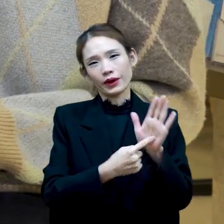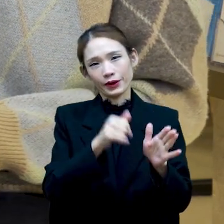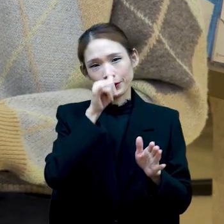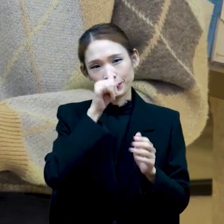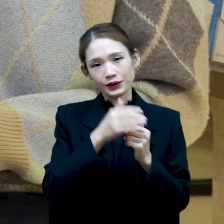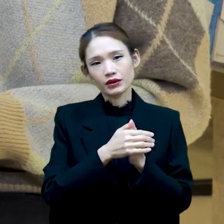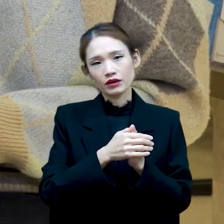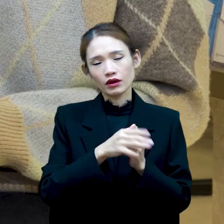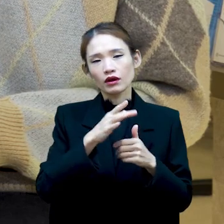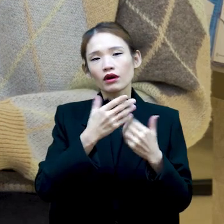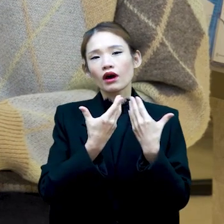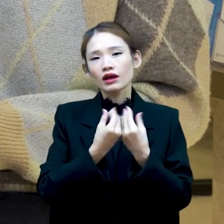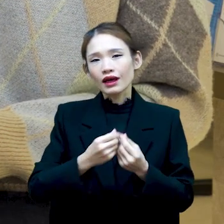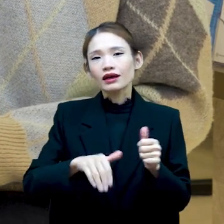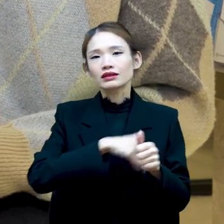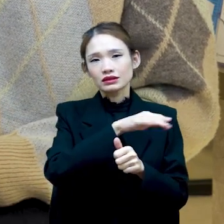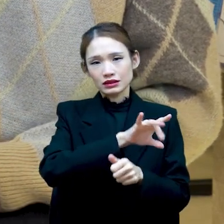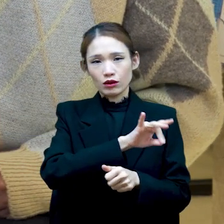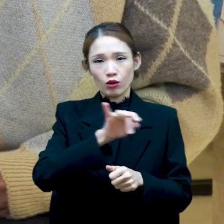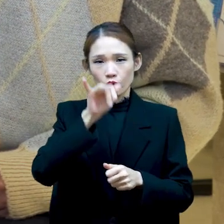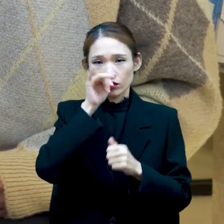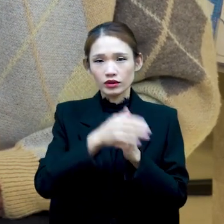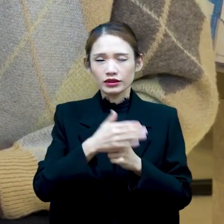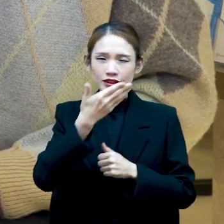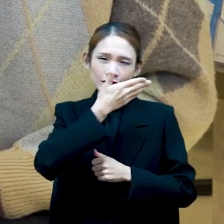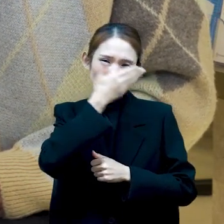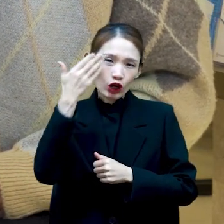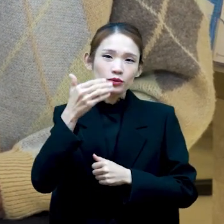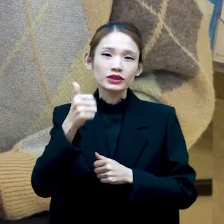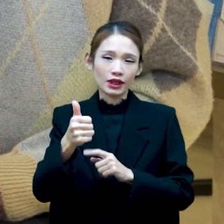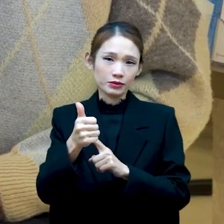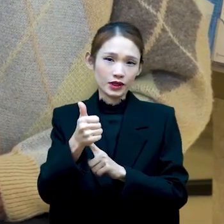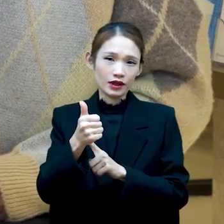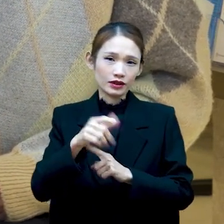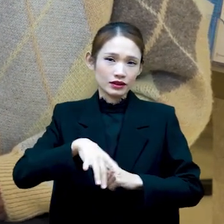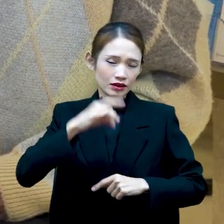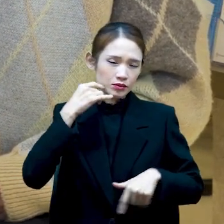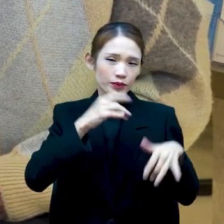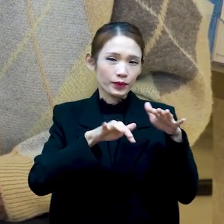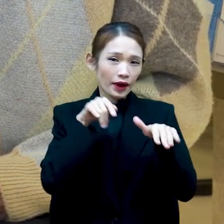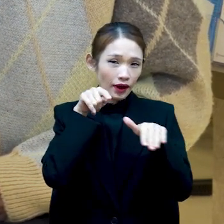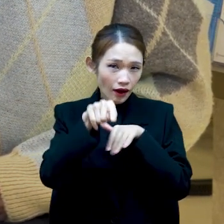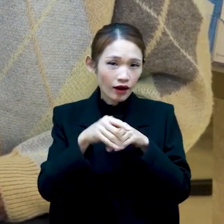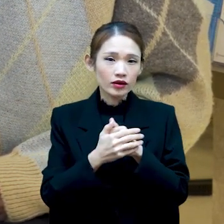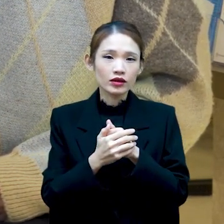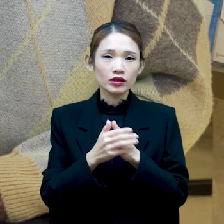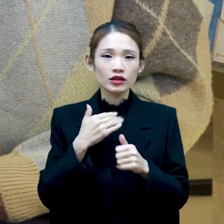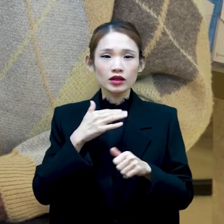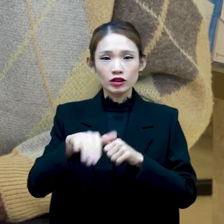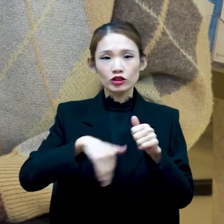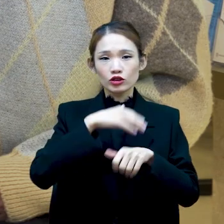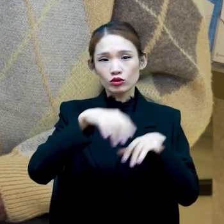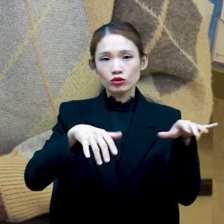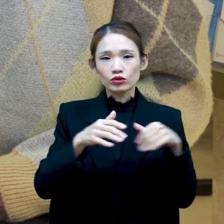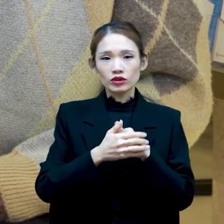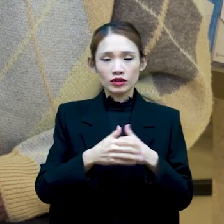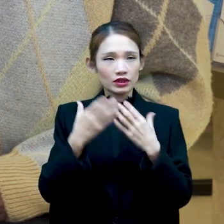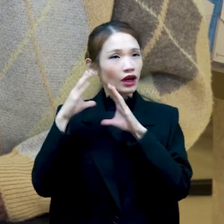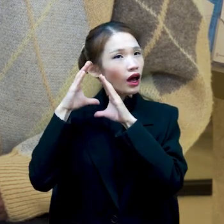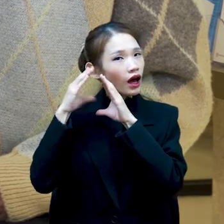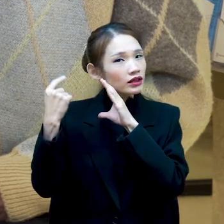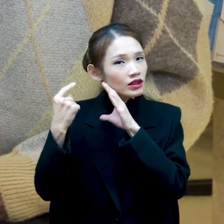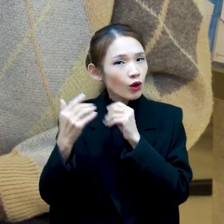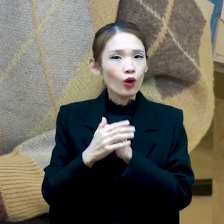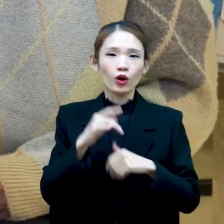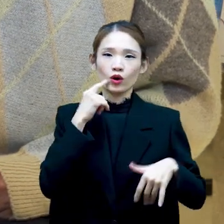이런 케이스가 그럼 꽤, 꽤 있어요. 있구나. 그래서 젊은 남자 특히나 서핑 처음 가는 사람들 그래서 제 주변에서는 제 얘기 듣고 서핑